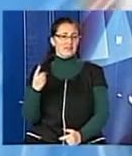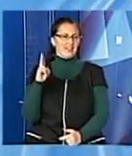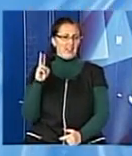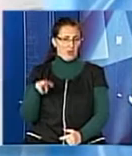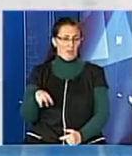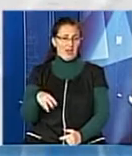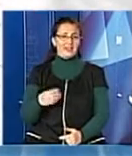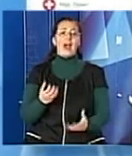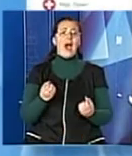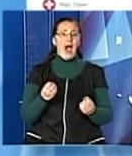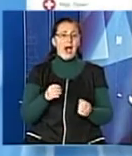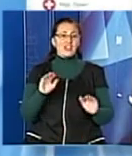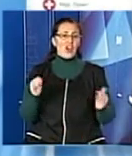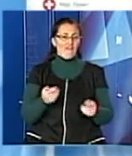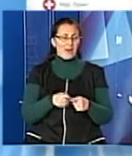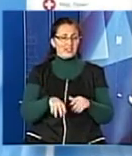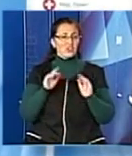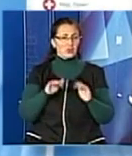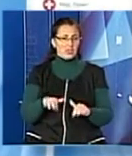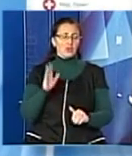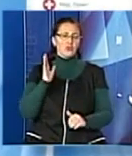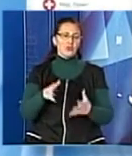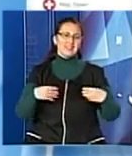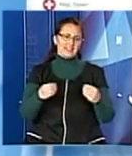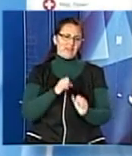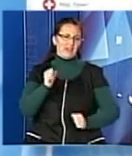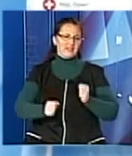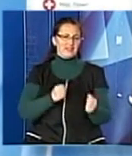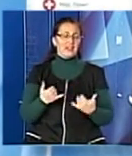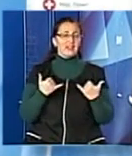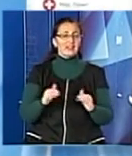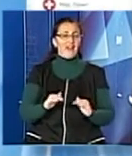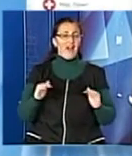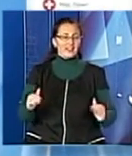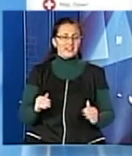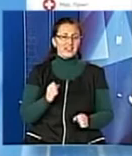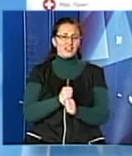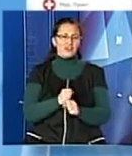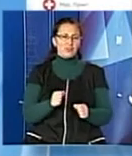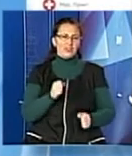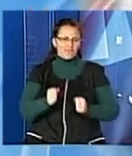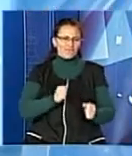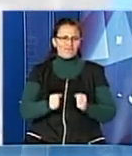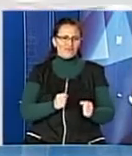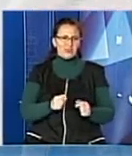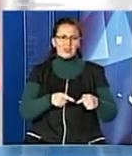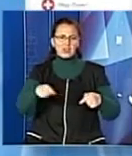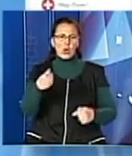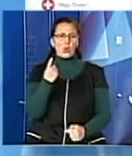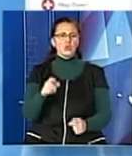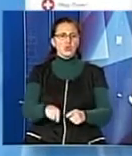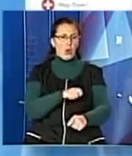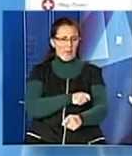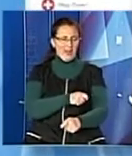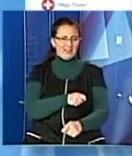ще в межах півмарафону відбудеться і сімейний забіг. Для дітей організують старти на 100 метрів. Родзинкою цього року стане медаль